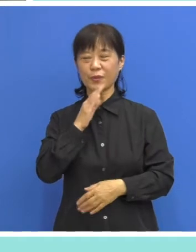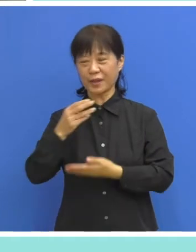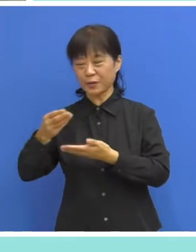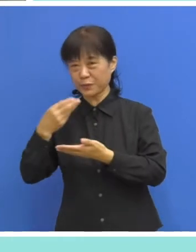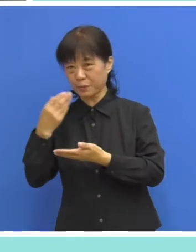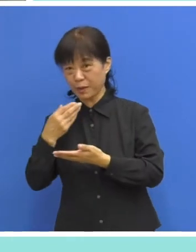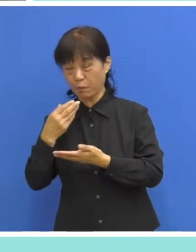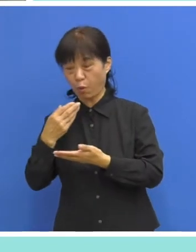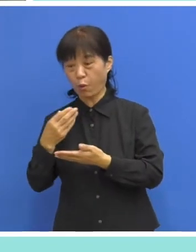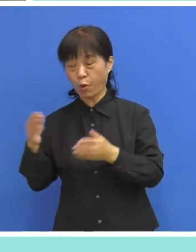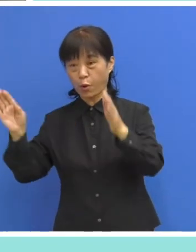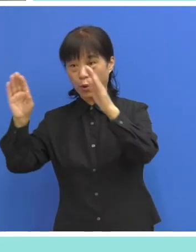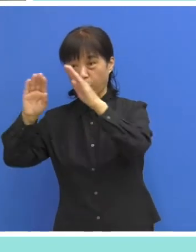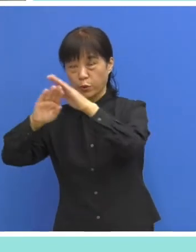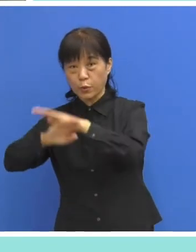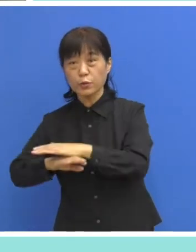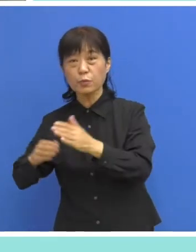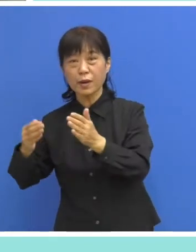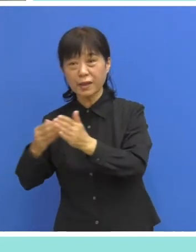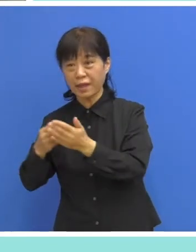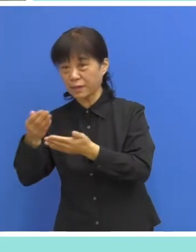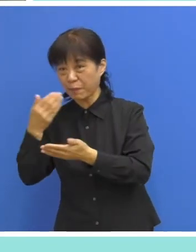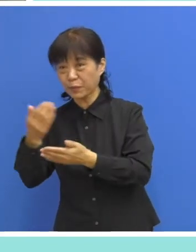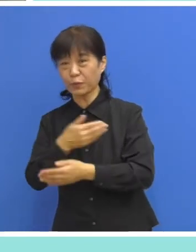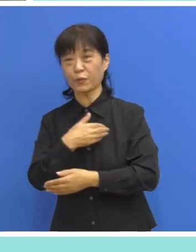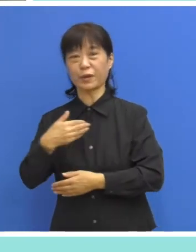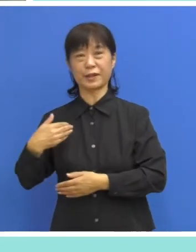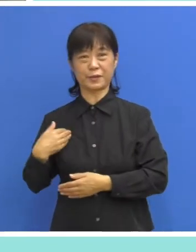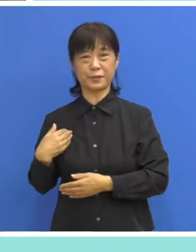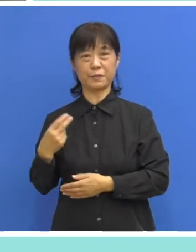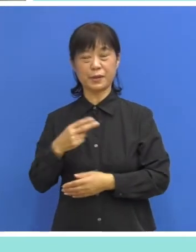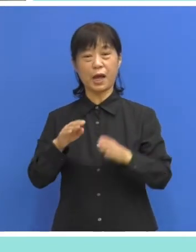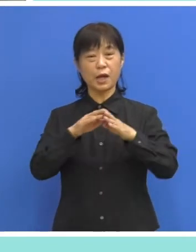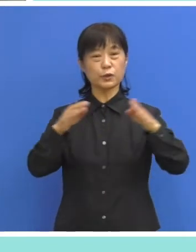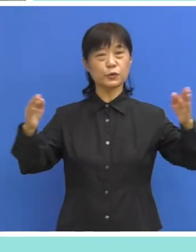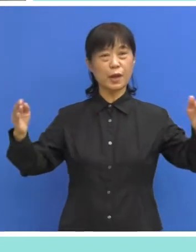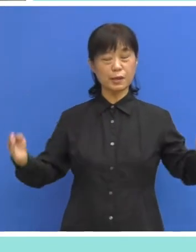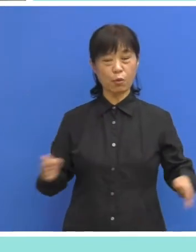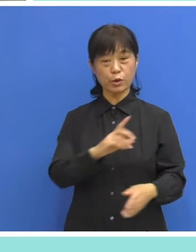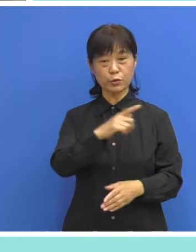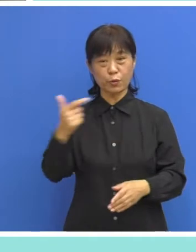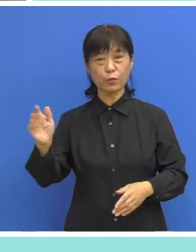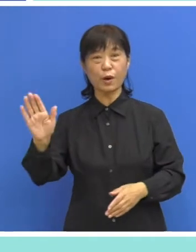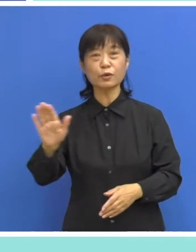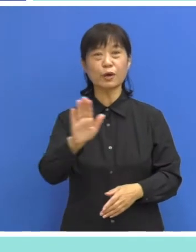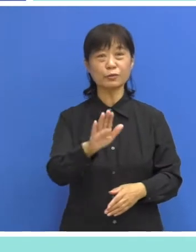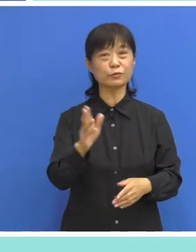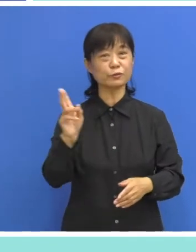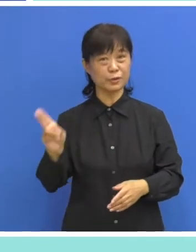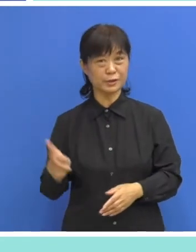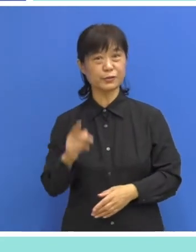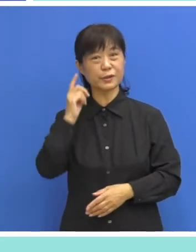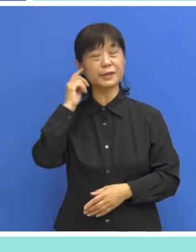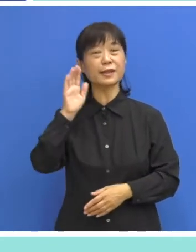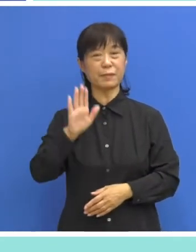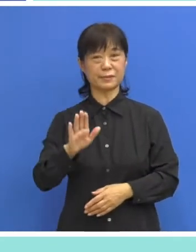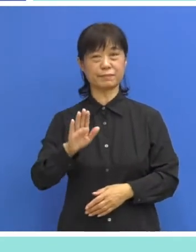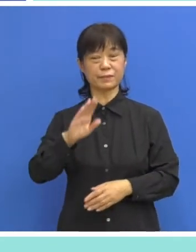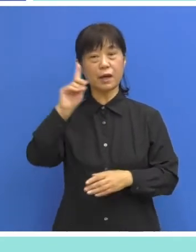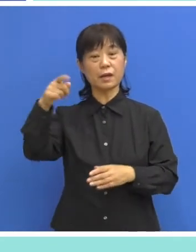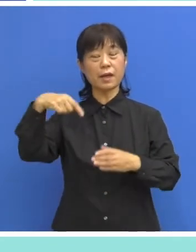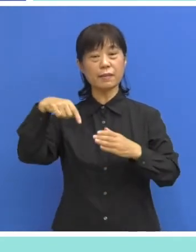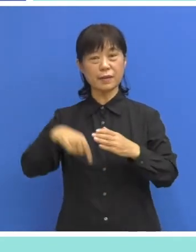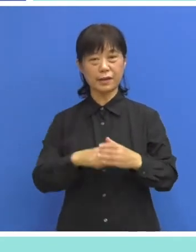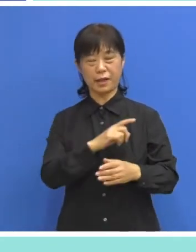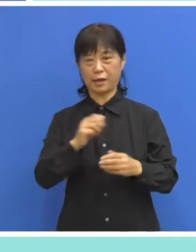方は本当夜遅くまでですね、されるということで、はい、またステージイベントも盛りだくさんですよね。 はい、県内でい